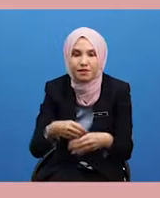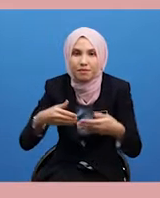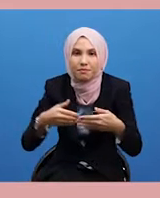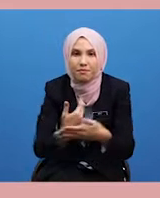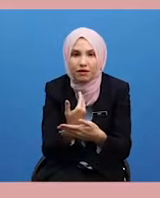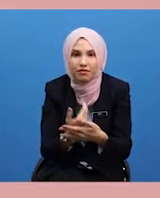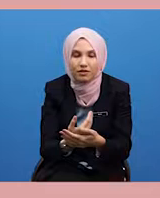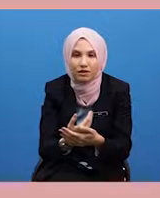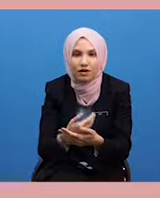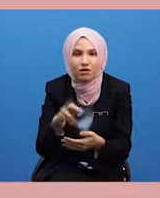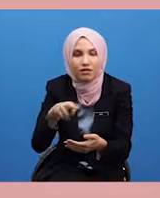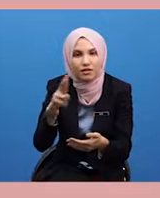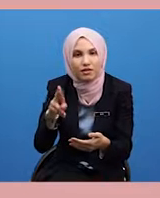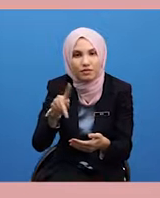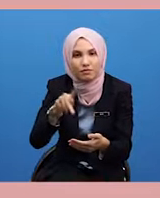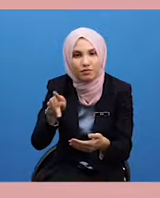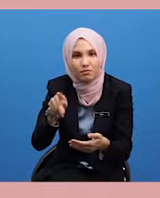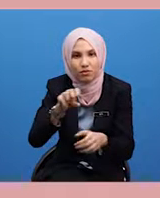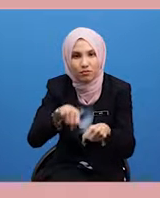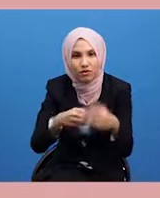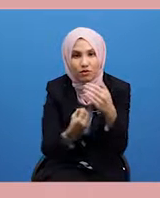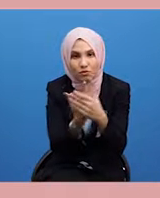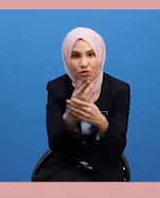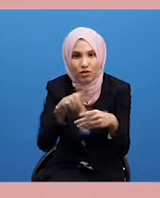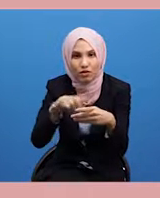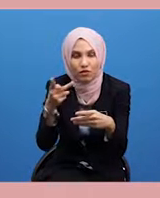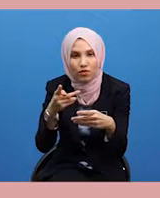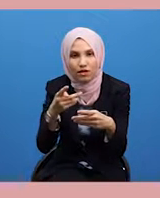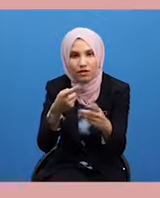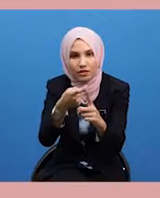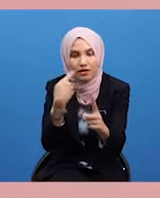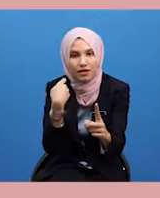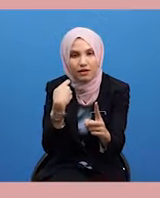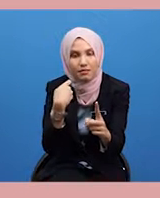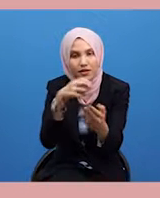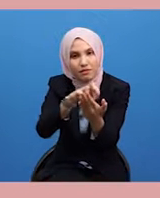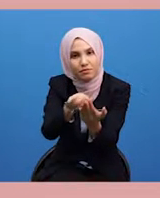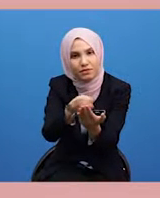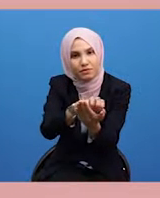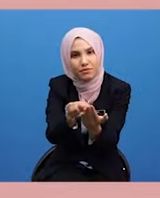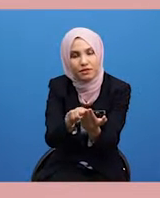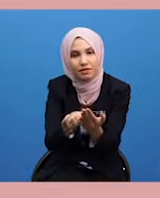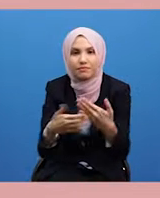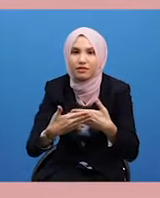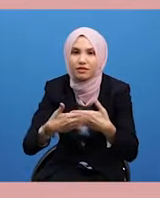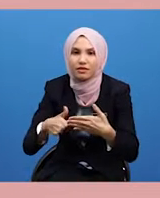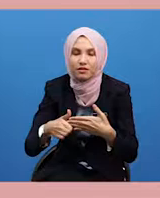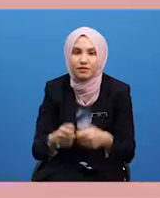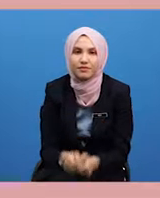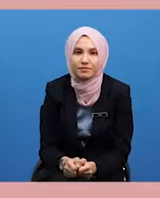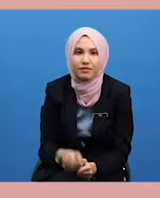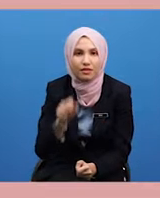barulah radikal dan plumule boleh tumbuh keluar daripada biji benih. Seterusnya, syarat yang